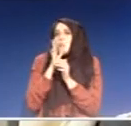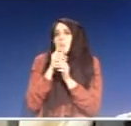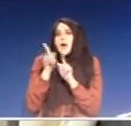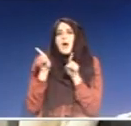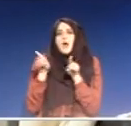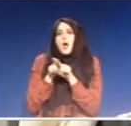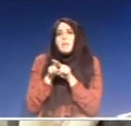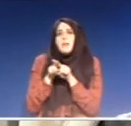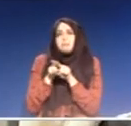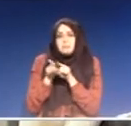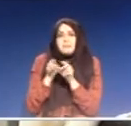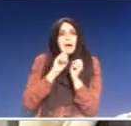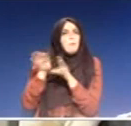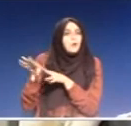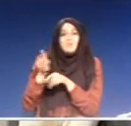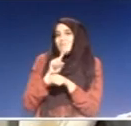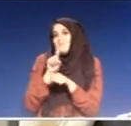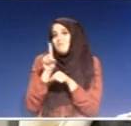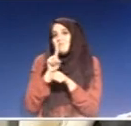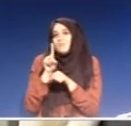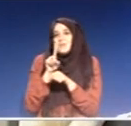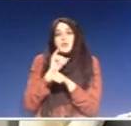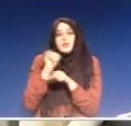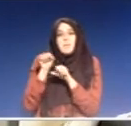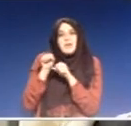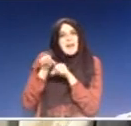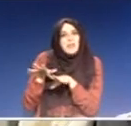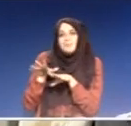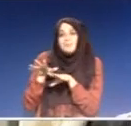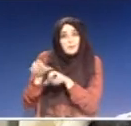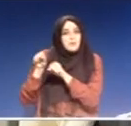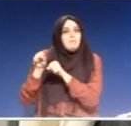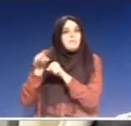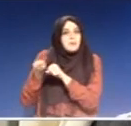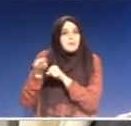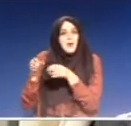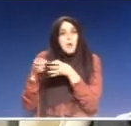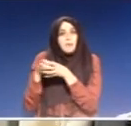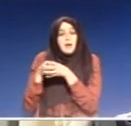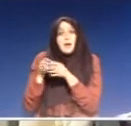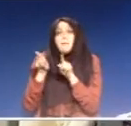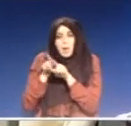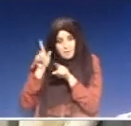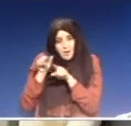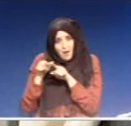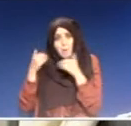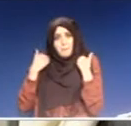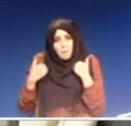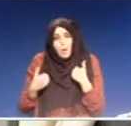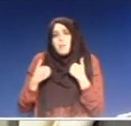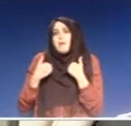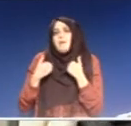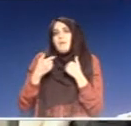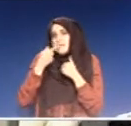الاستغناء عن هذه الهيئات التي تتشكل من الحكماء الآن حتى من الخبراء نعم. لأنه